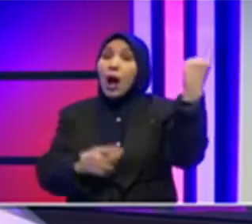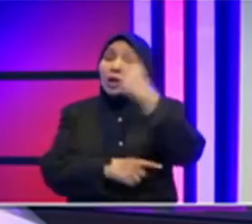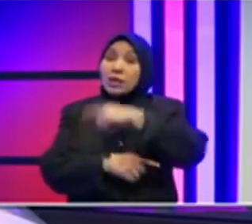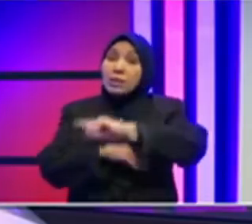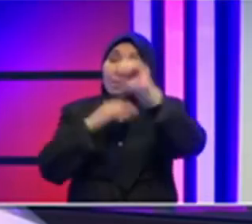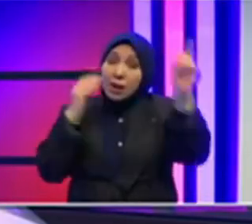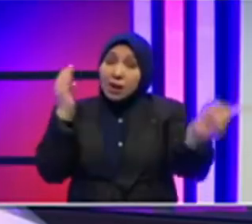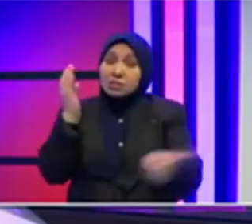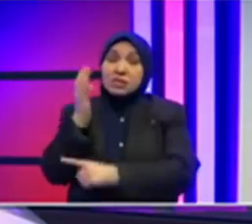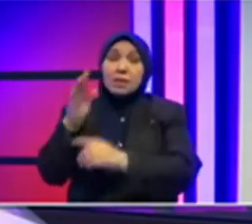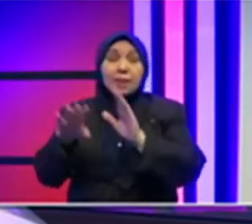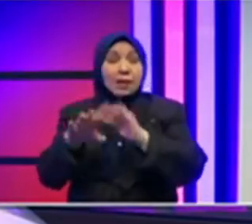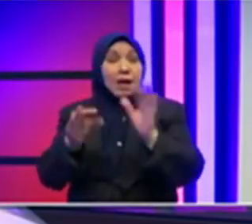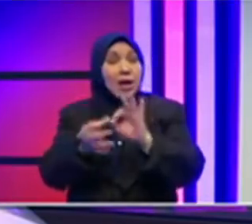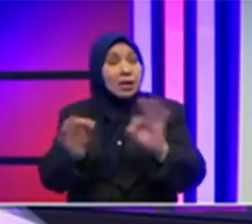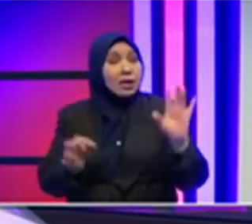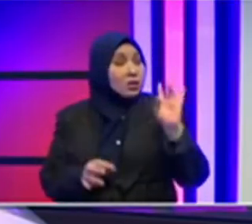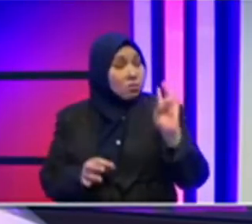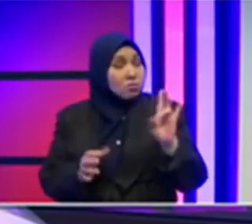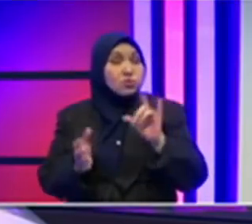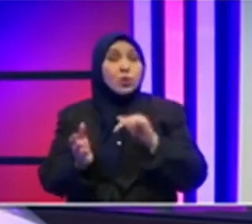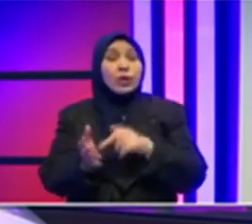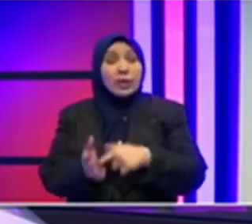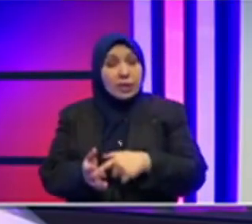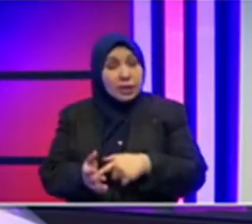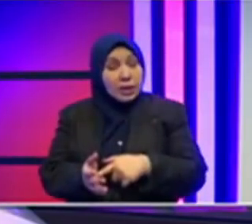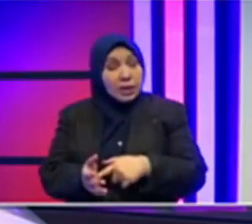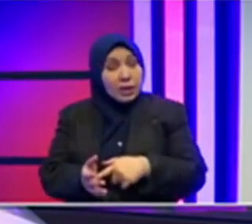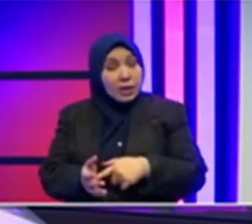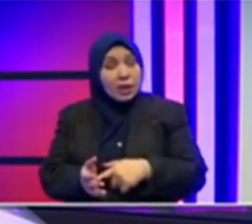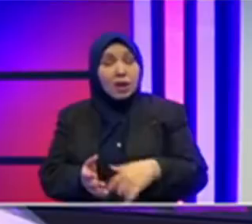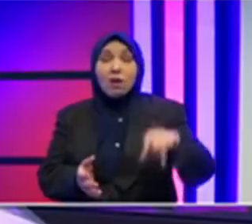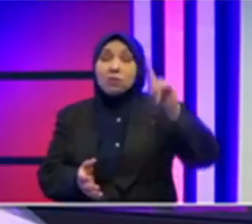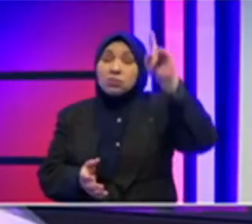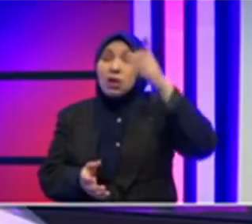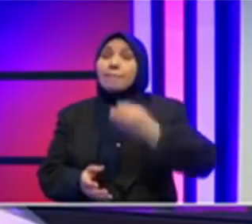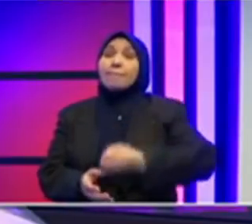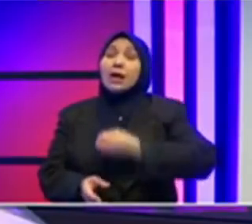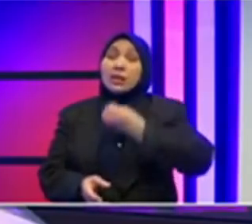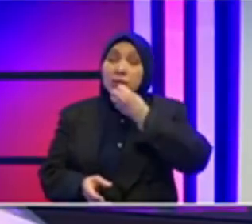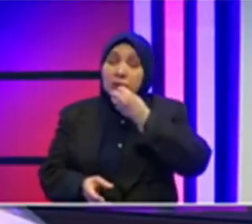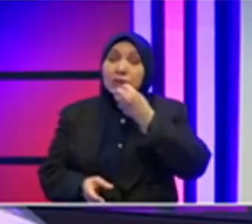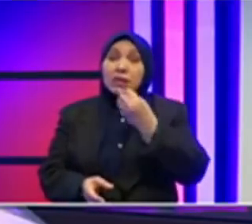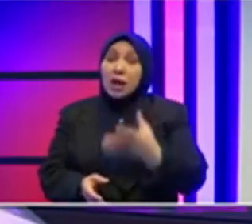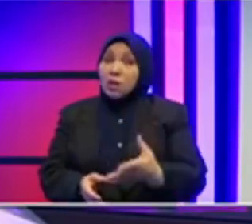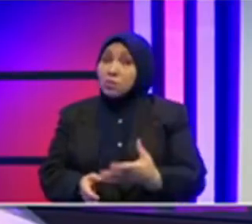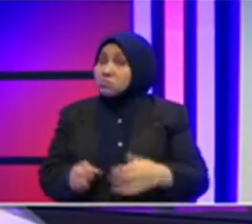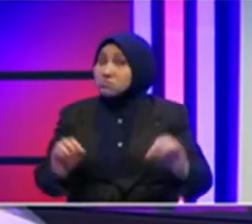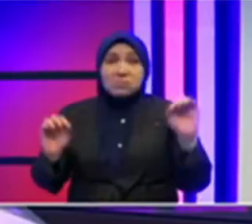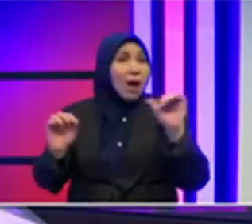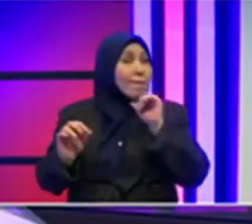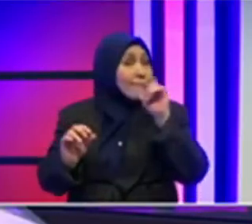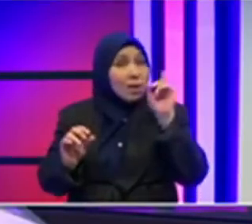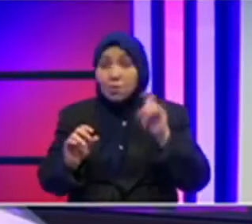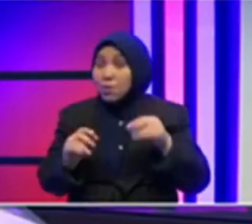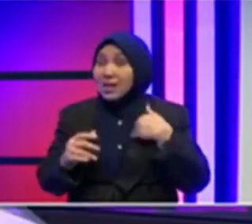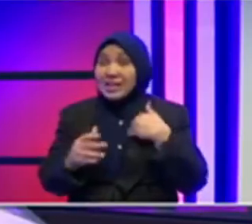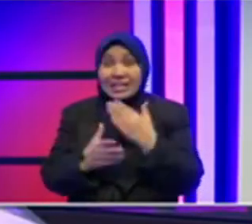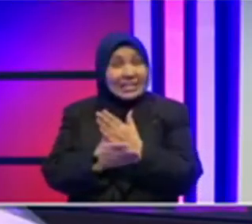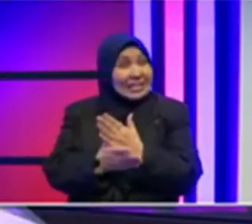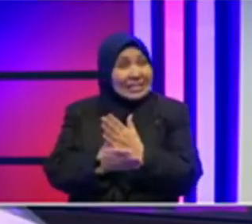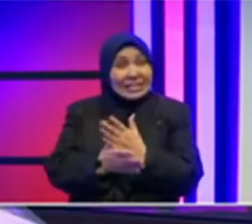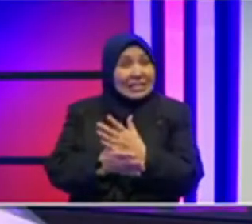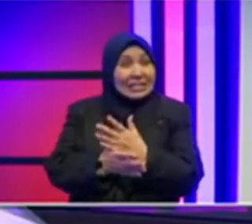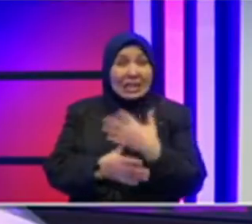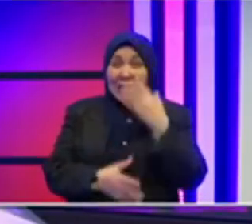pada ayat yang ketujuh ini Allah menyatakan wa annasa'ata atiyatul la raiba fiha, tidak ada keraguan, wa